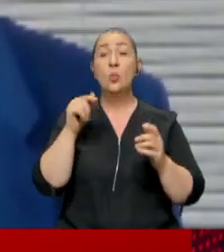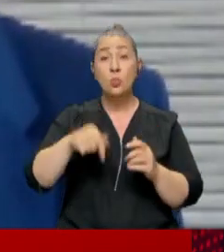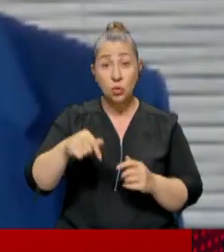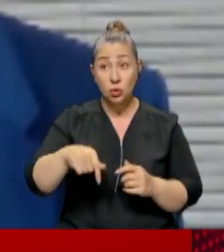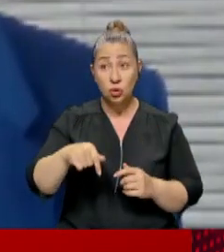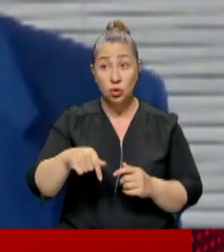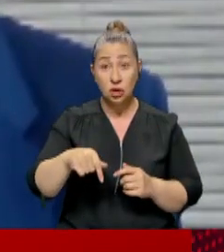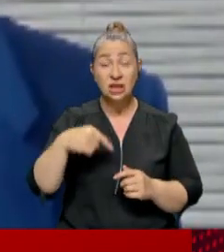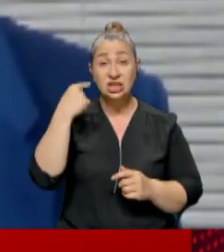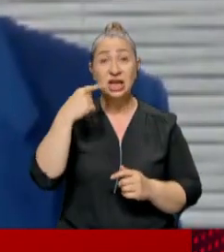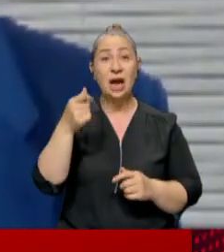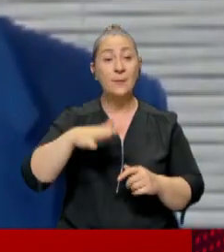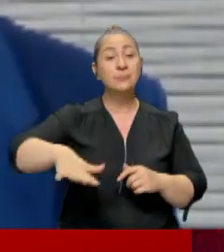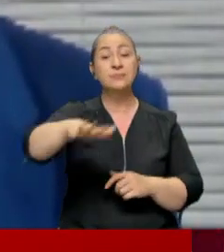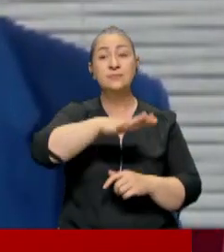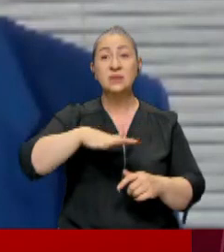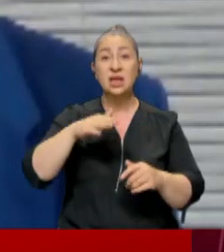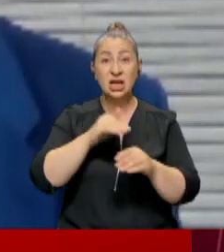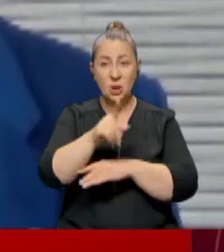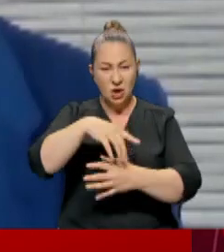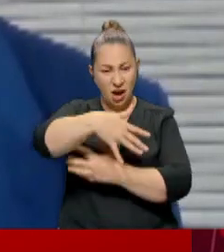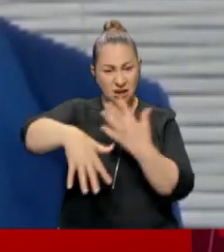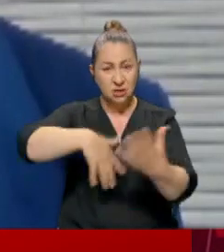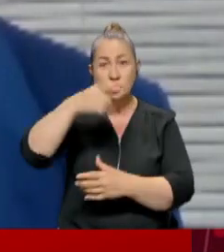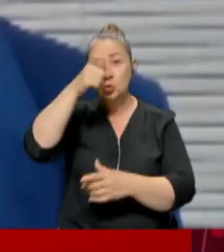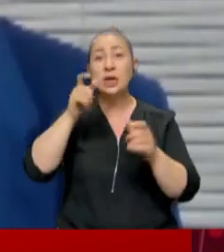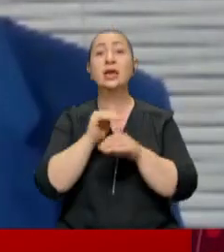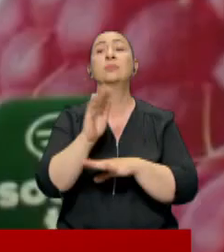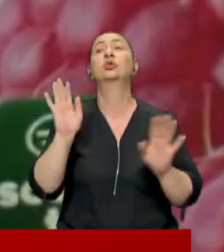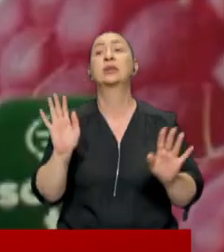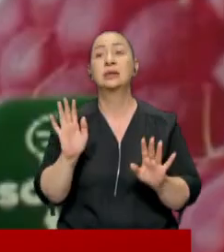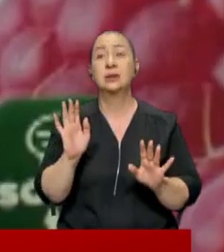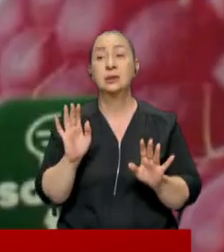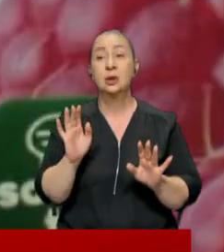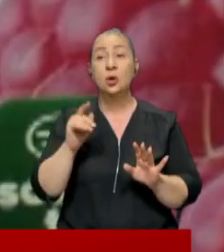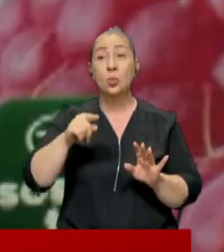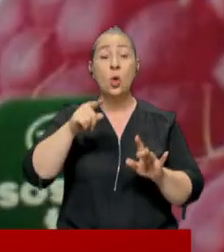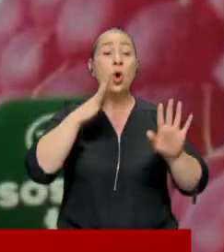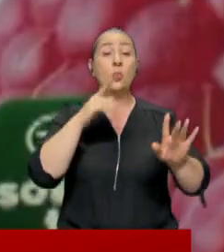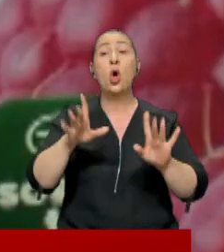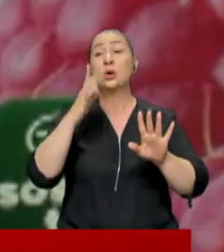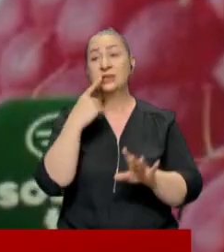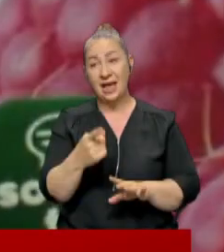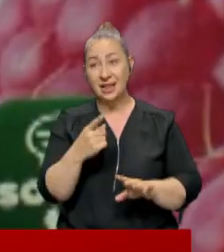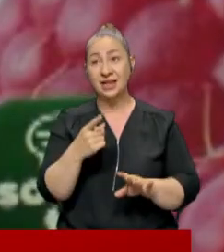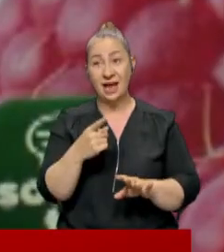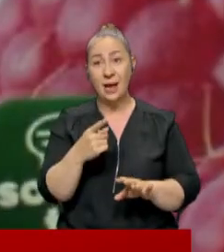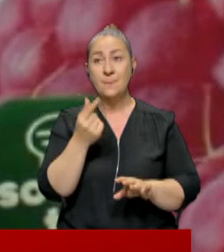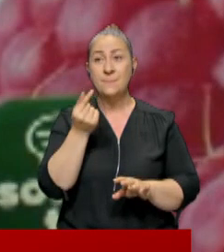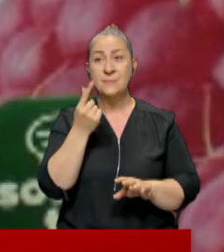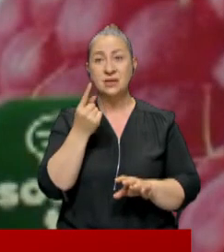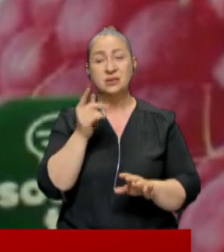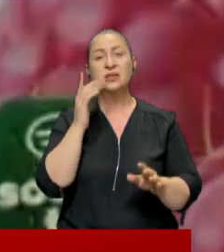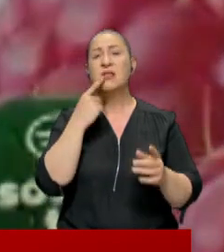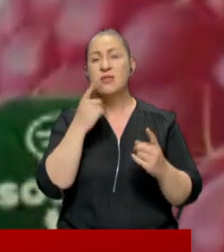bugün şeker piyasasında yaşanan o kaosu bu ülke yaşamayacaktı. Bu ülkede o yok bu yok diyenlere de biraz